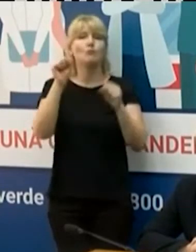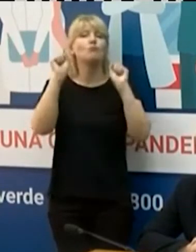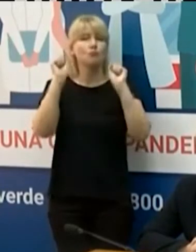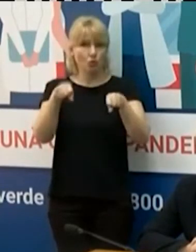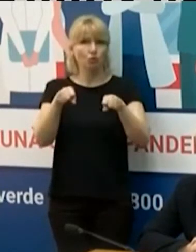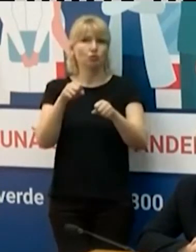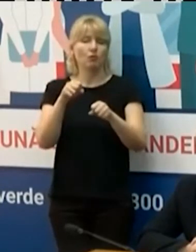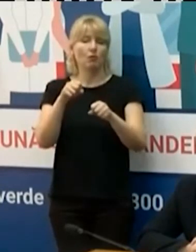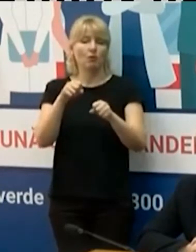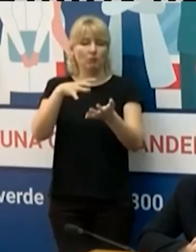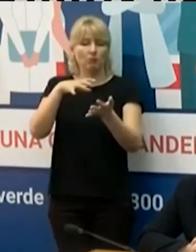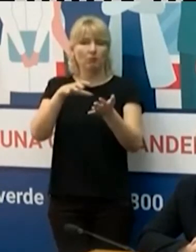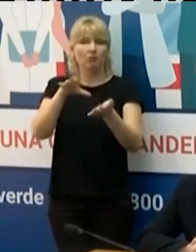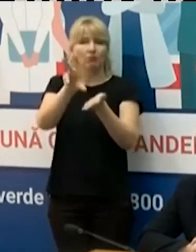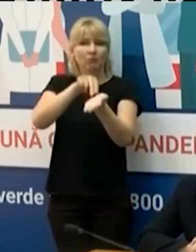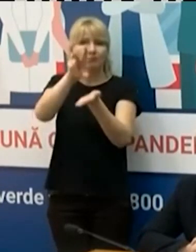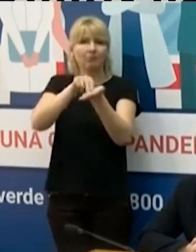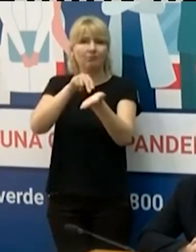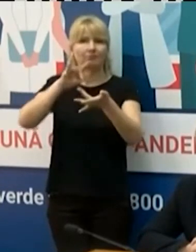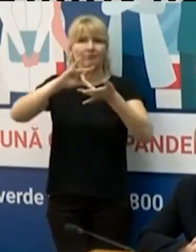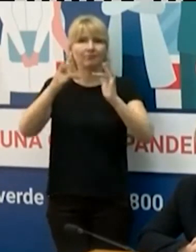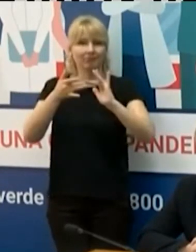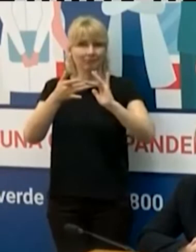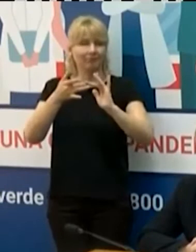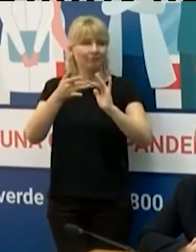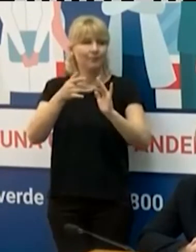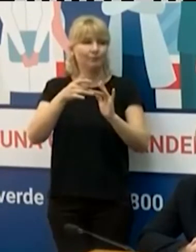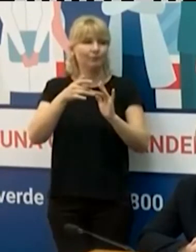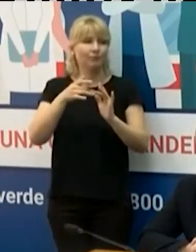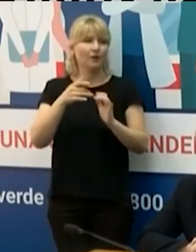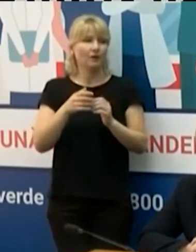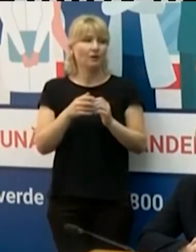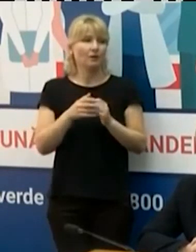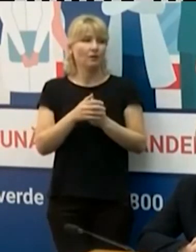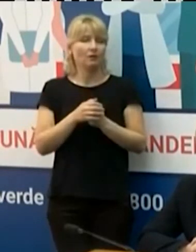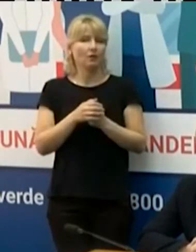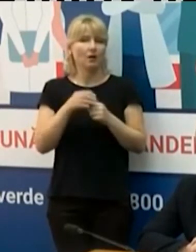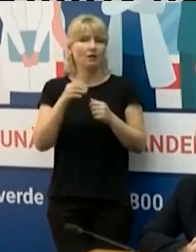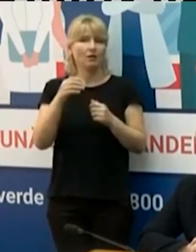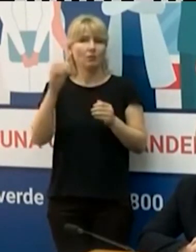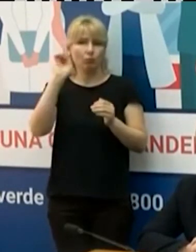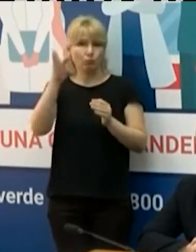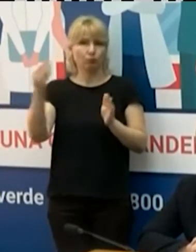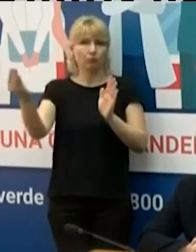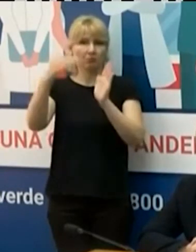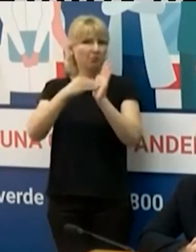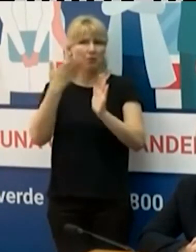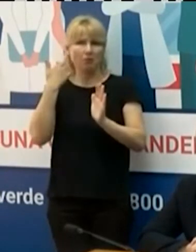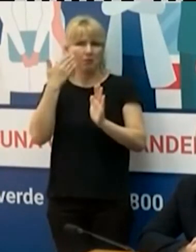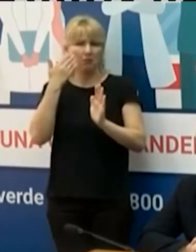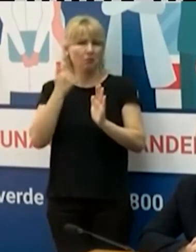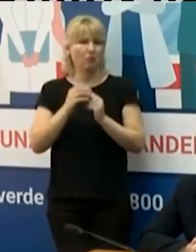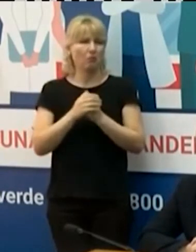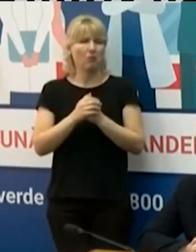din sistemul, din pe platforma online, cu introducerea, foarte simplu, cu